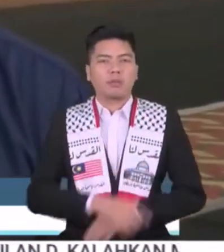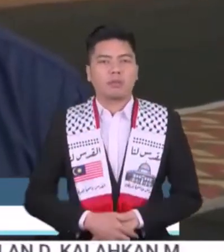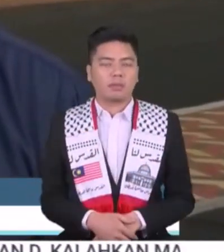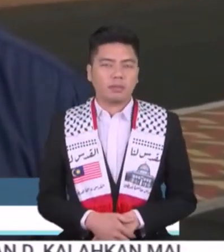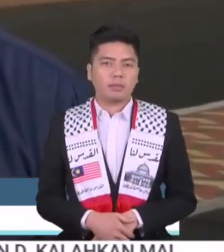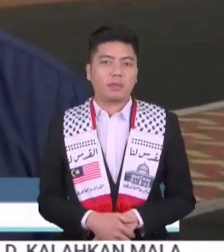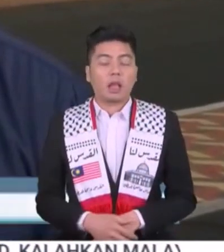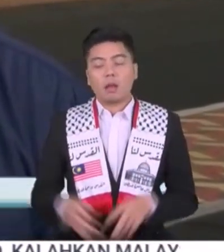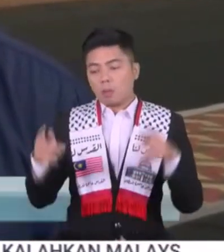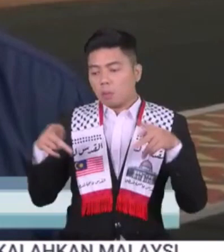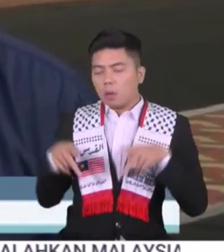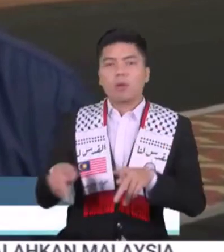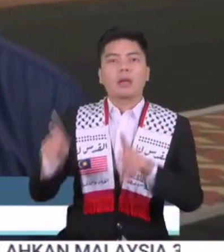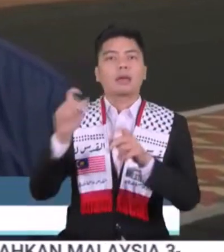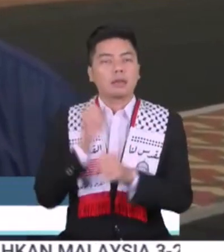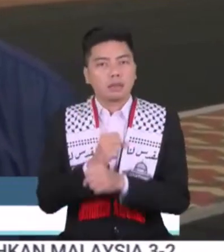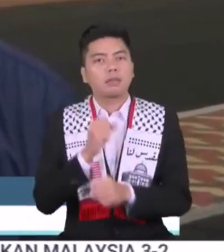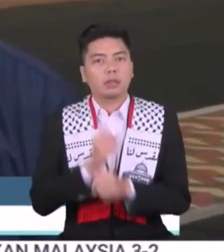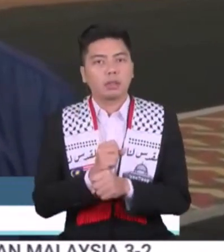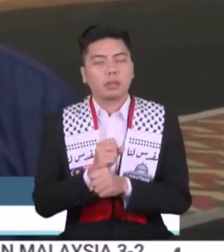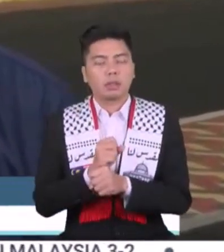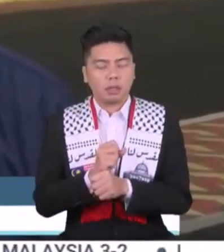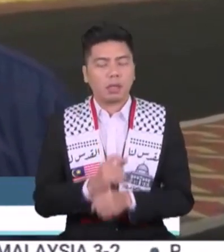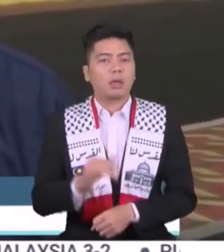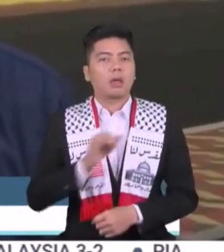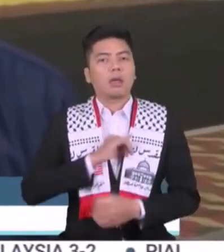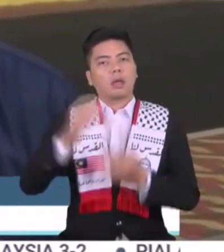pekerjaan. Saya harap